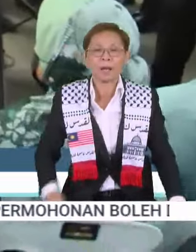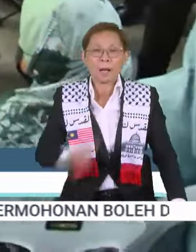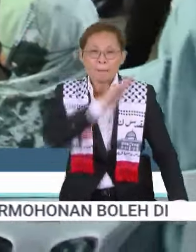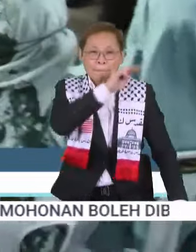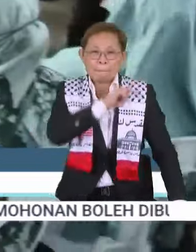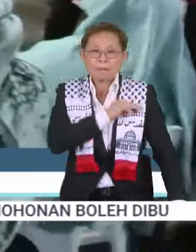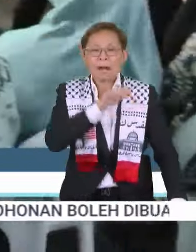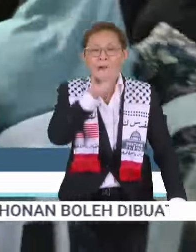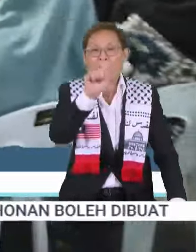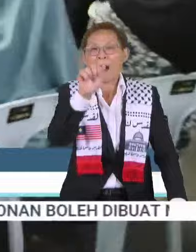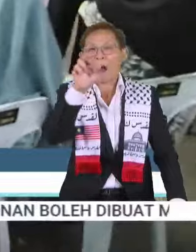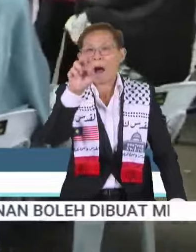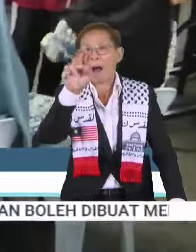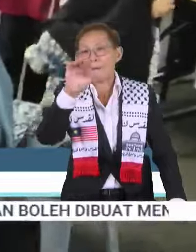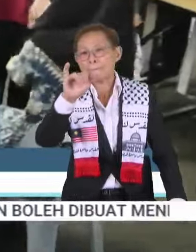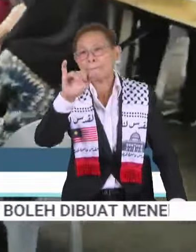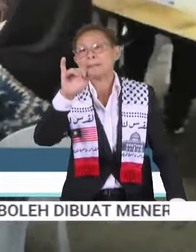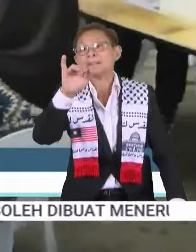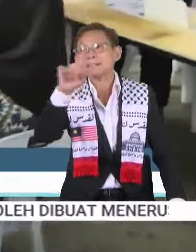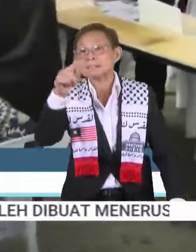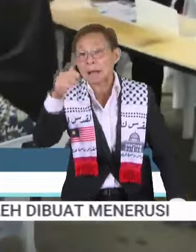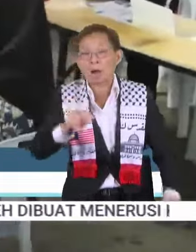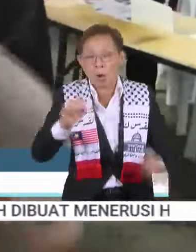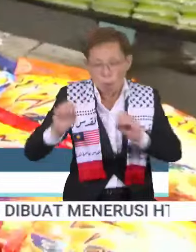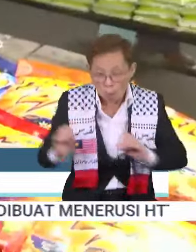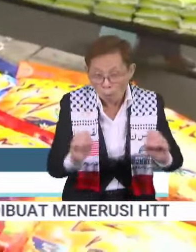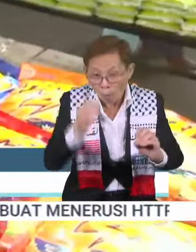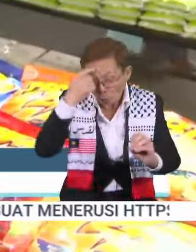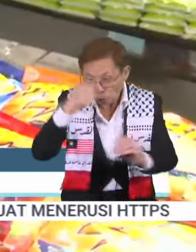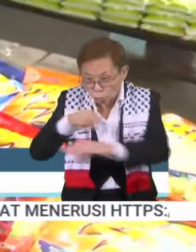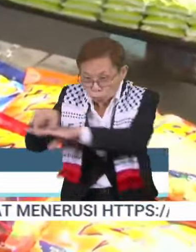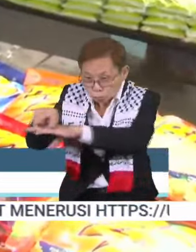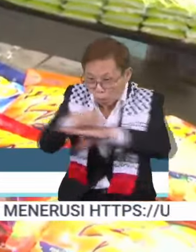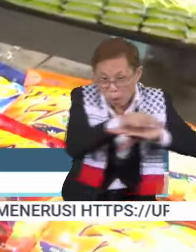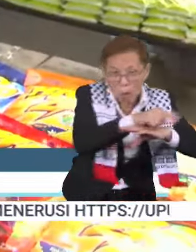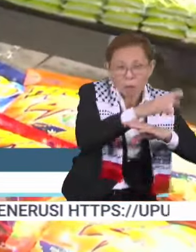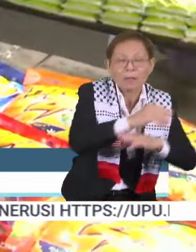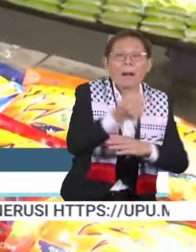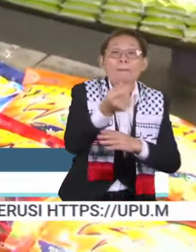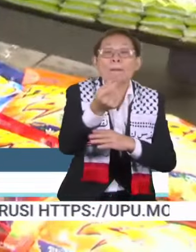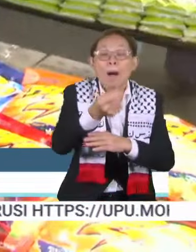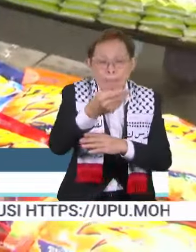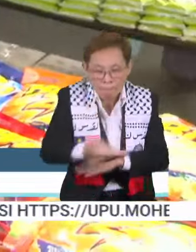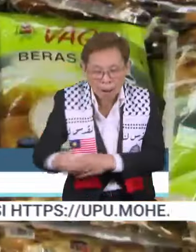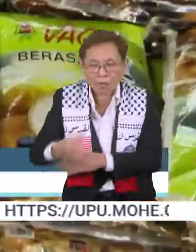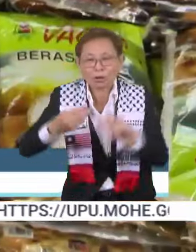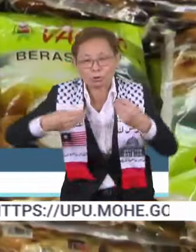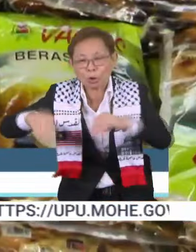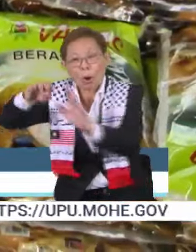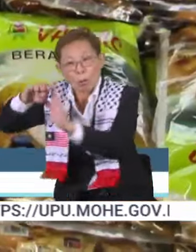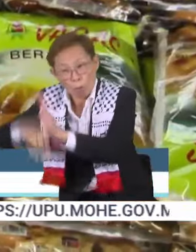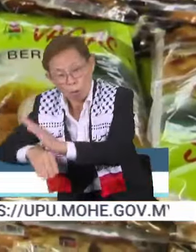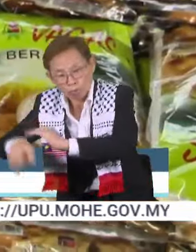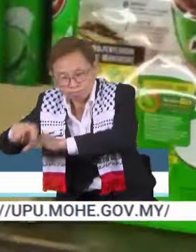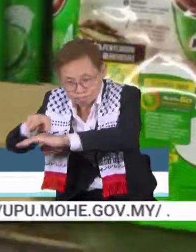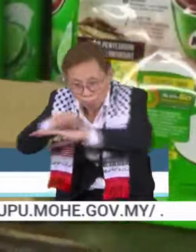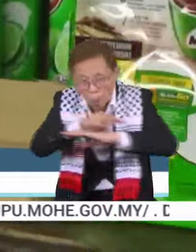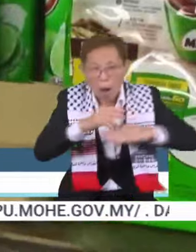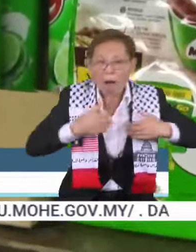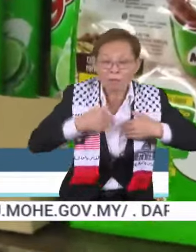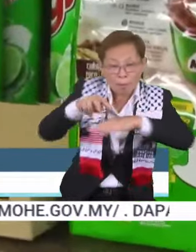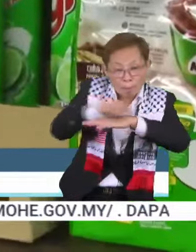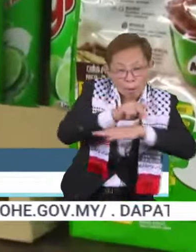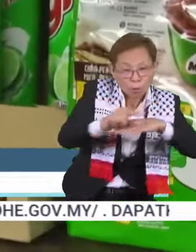menterinya Datuk armizan Mohamad Ali berkata operasi bagi memantau bekalan dan harga barang serta jualan murah turut